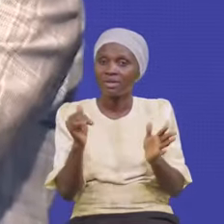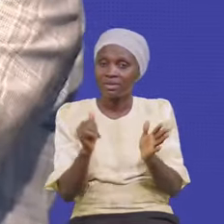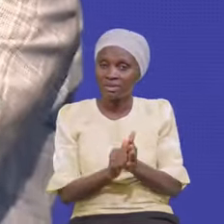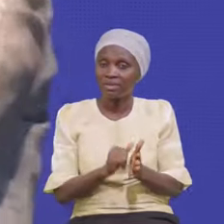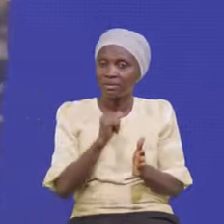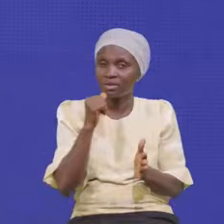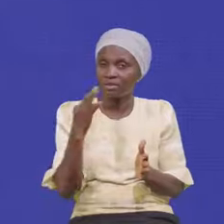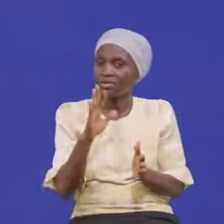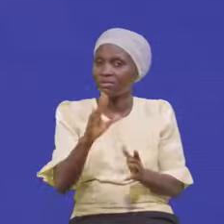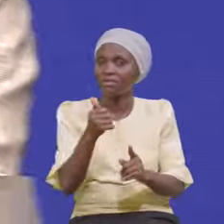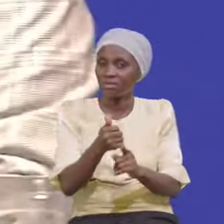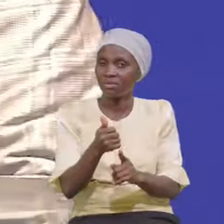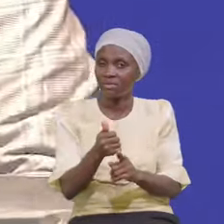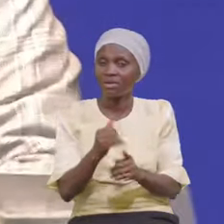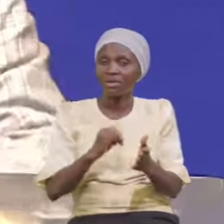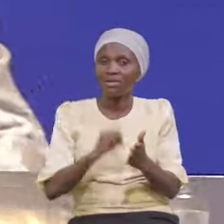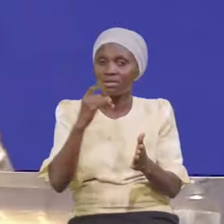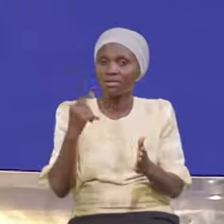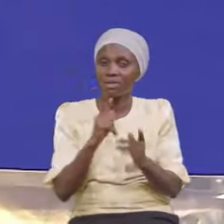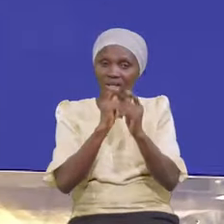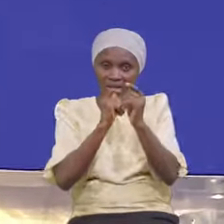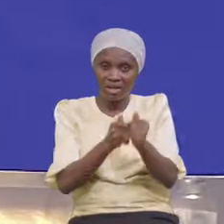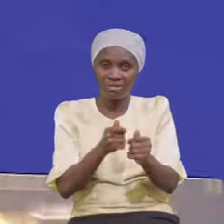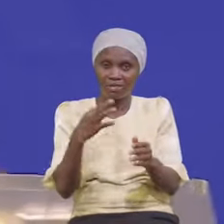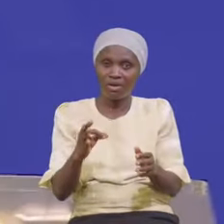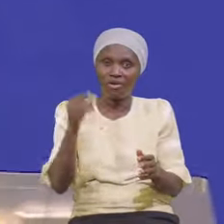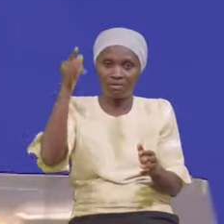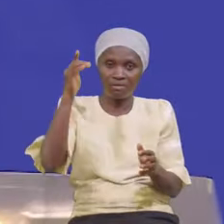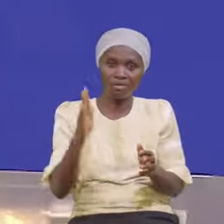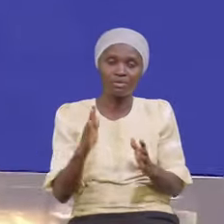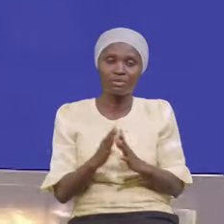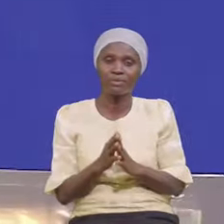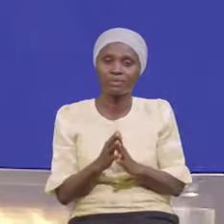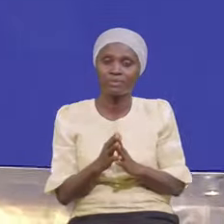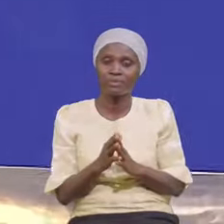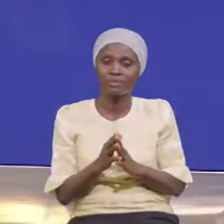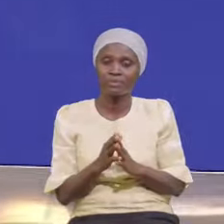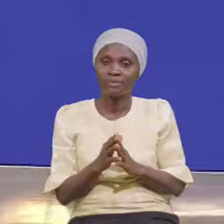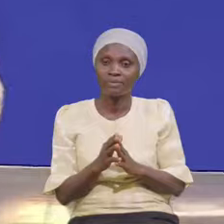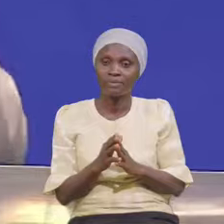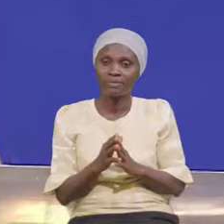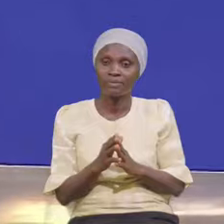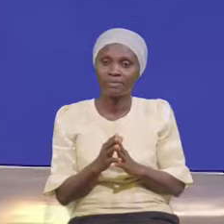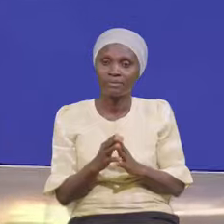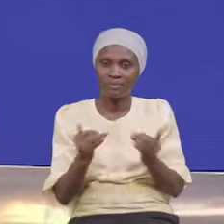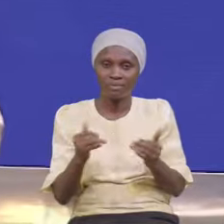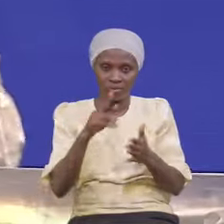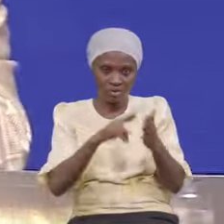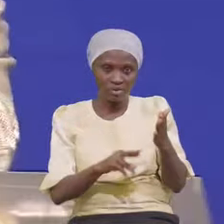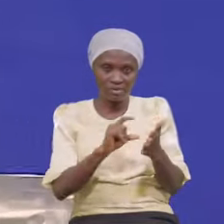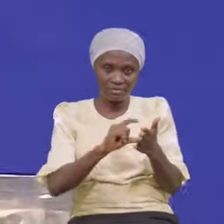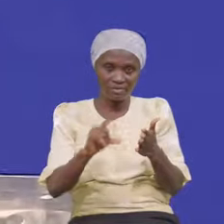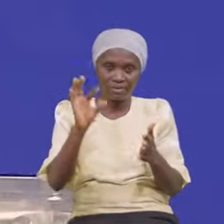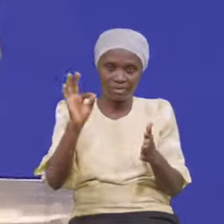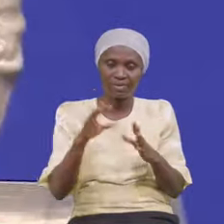of yourselves, it is the gift of God. అది మీ వలన కలిగినది కాదు, దేవుని వరమే. Look at verse 9. ఇప్పుడు